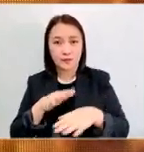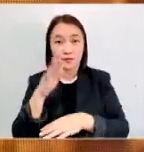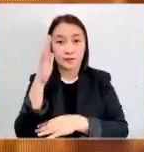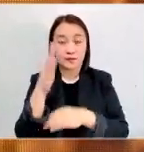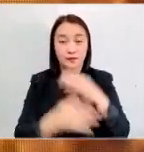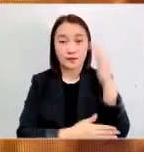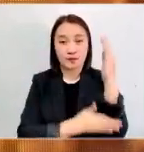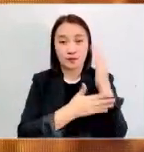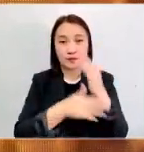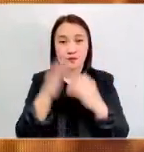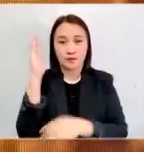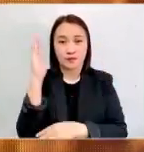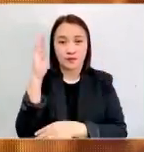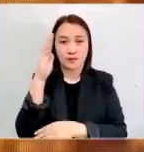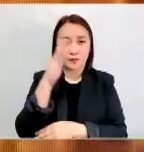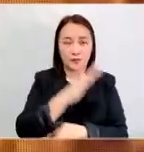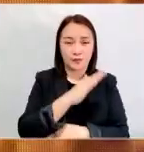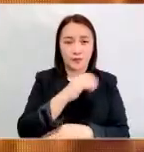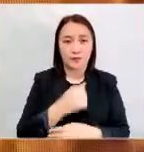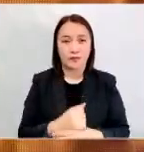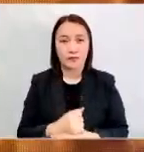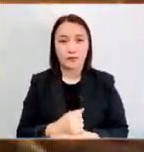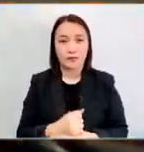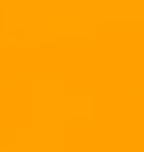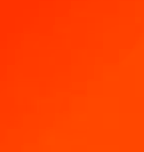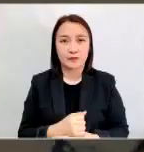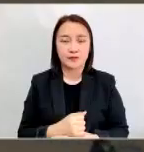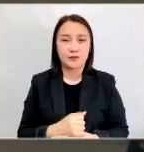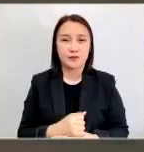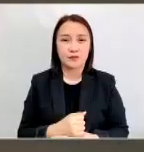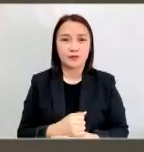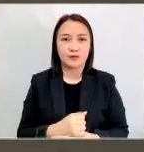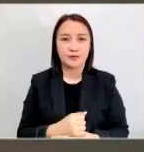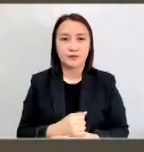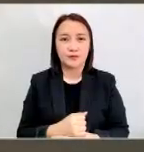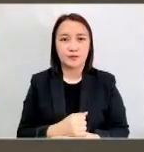nadamay sa disgrasya. Nagbabalik si Dave Abuel.